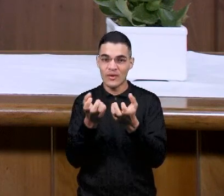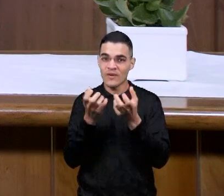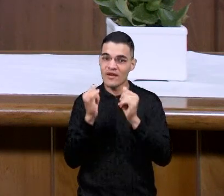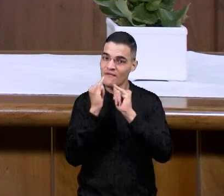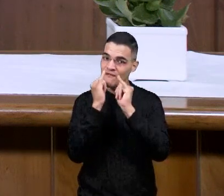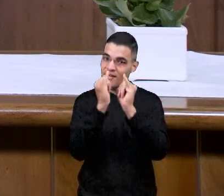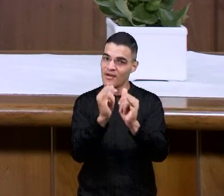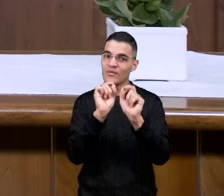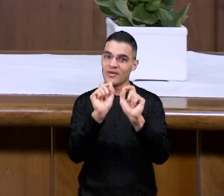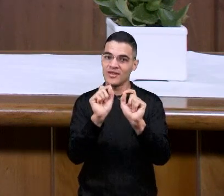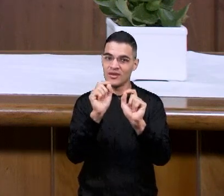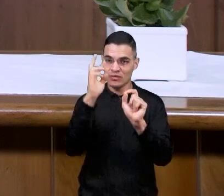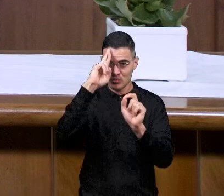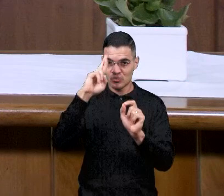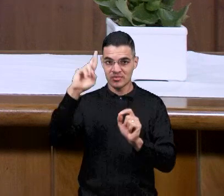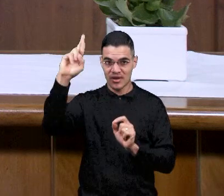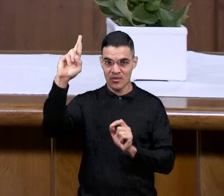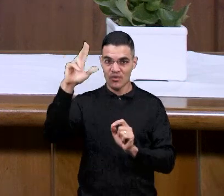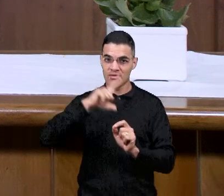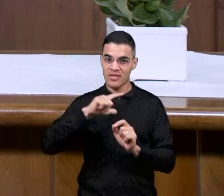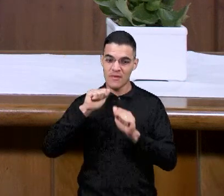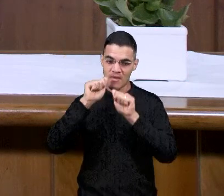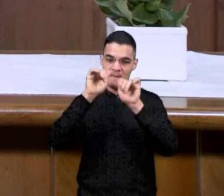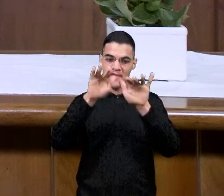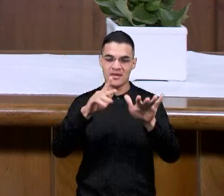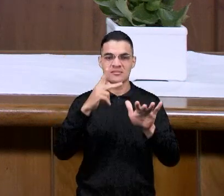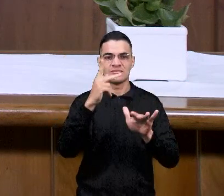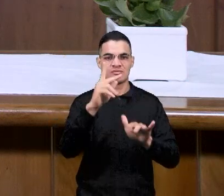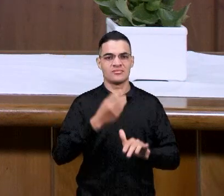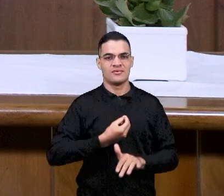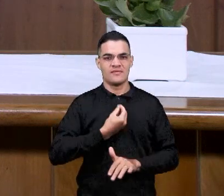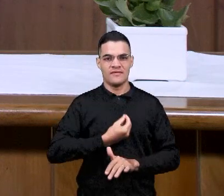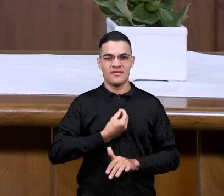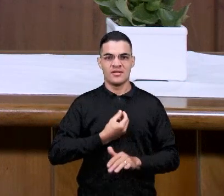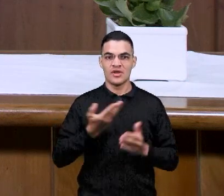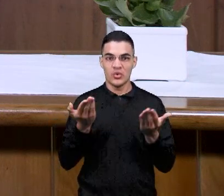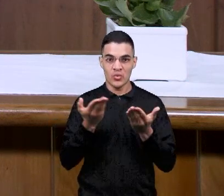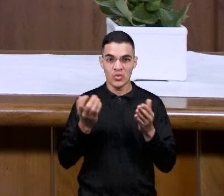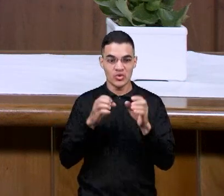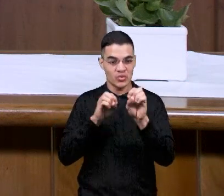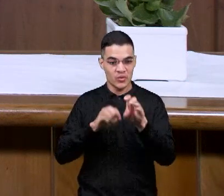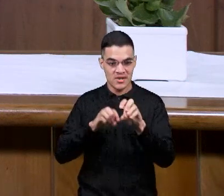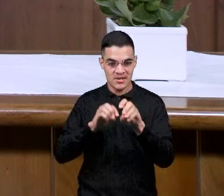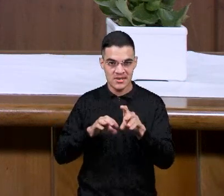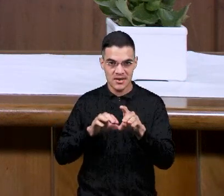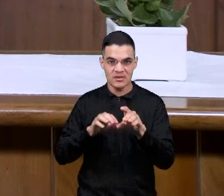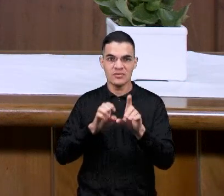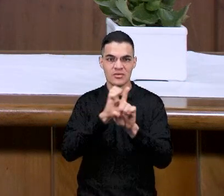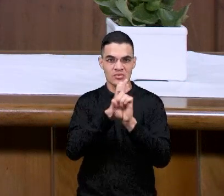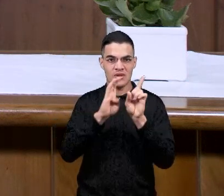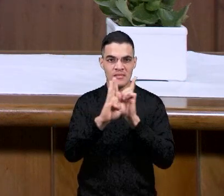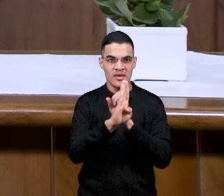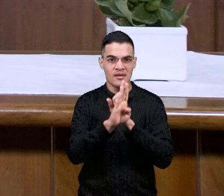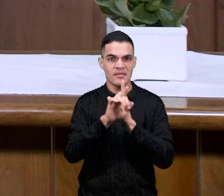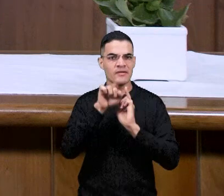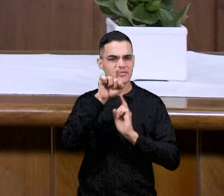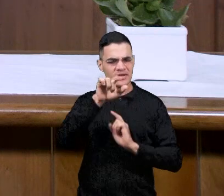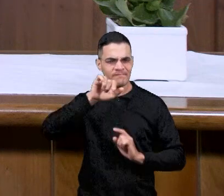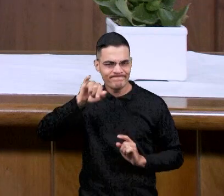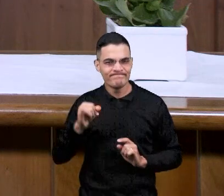dire que le Seigneur est une bénédiction pour votre vie. La parole du Seigneur, l'enseignement de ce matin, il sera très utile pour vous dans